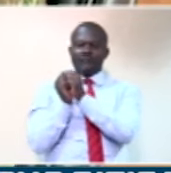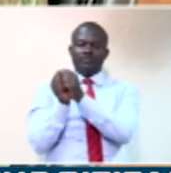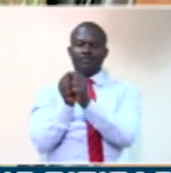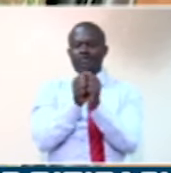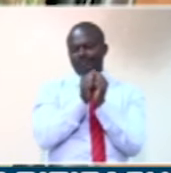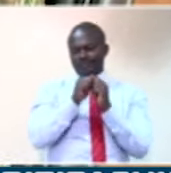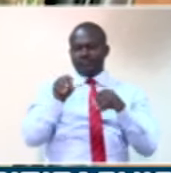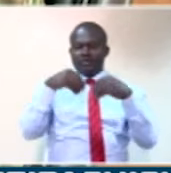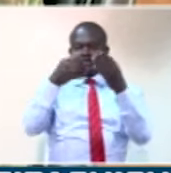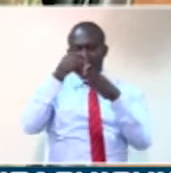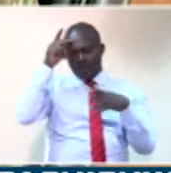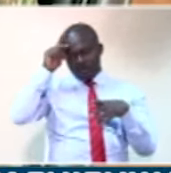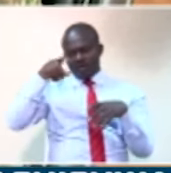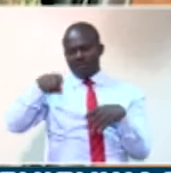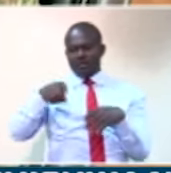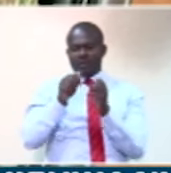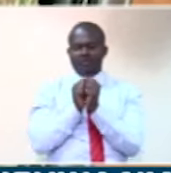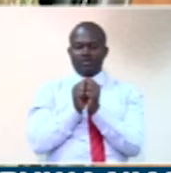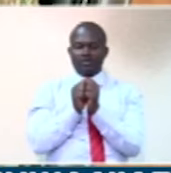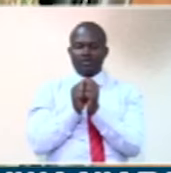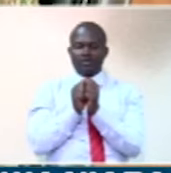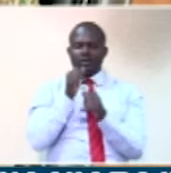no gutanga ubumenyi bukenewe